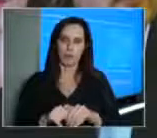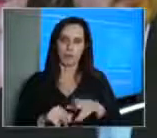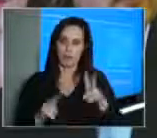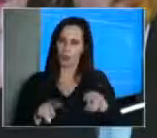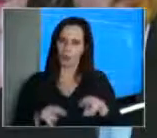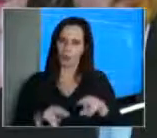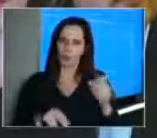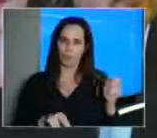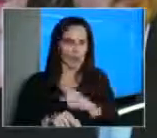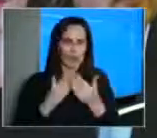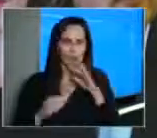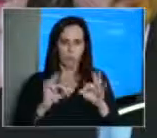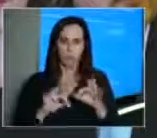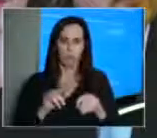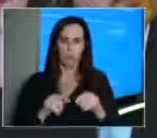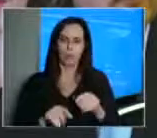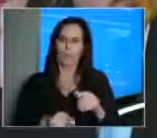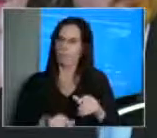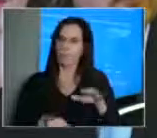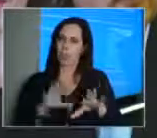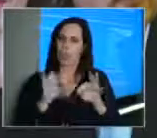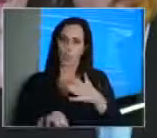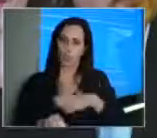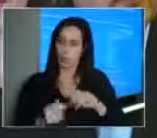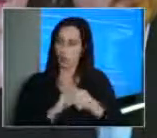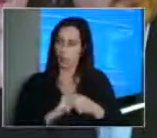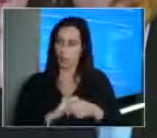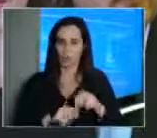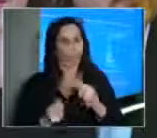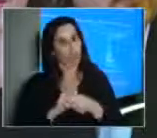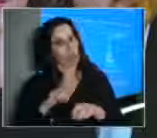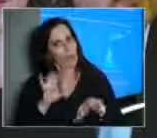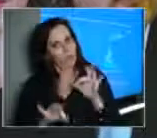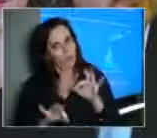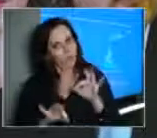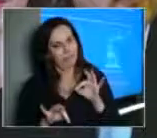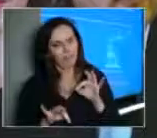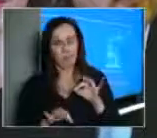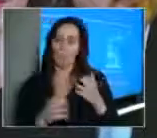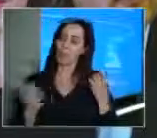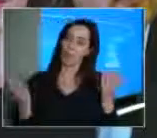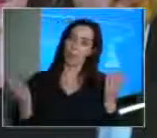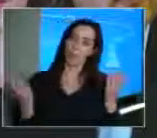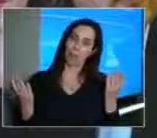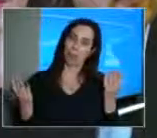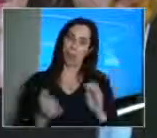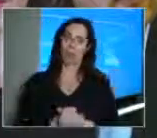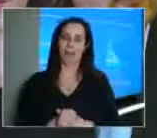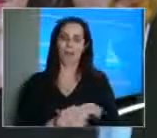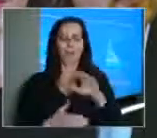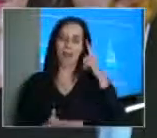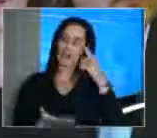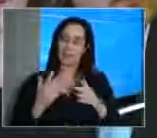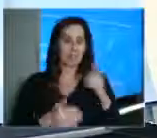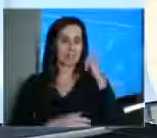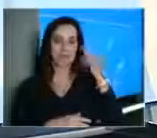אפשר, במהלך השבוע שלפני הבחירות, להצביע אונליין. ואם את רוצה לשנות את ההצבעה שלך, את יכולה לשנות אותה. נוח? כן. אוקיי. ואת יכולה להתלבט לך בין